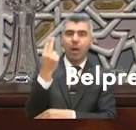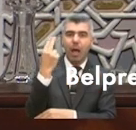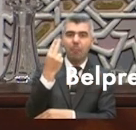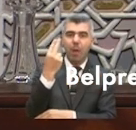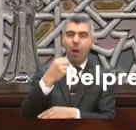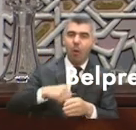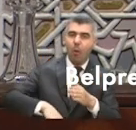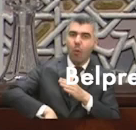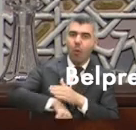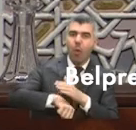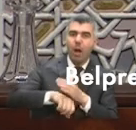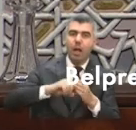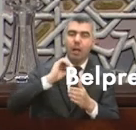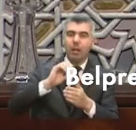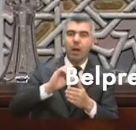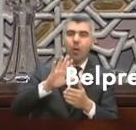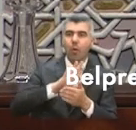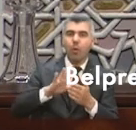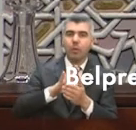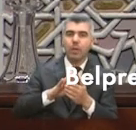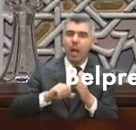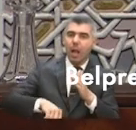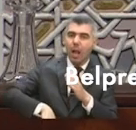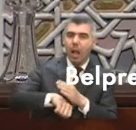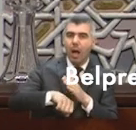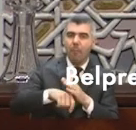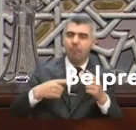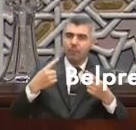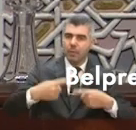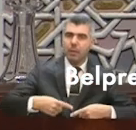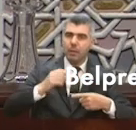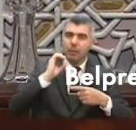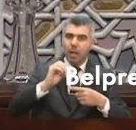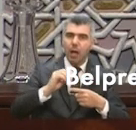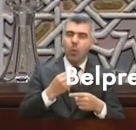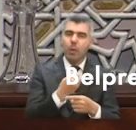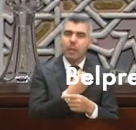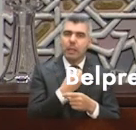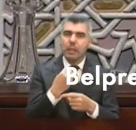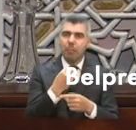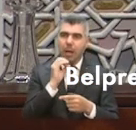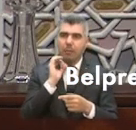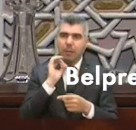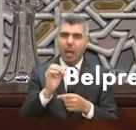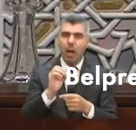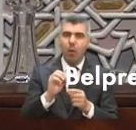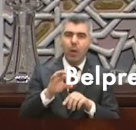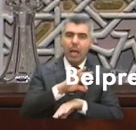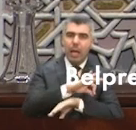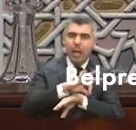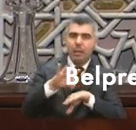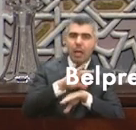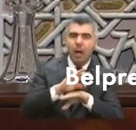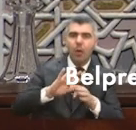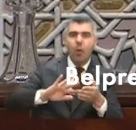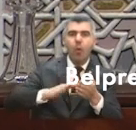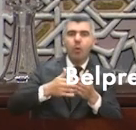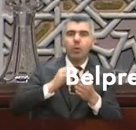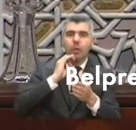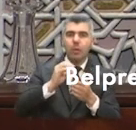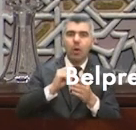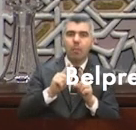واعضائها لاعبين واطوره تقنيه وطبيه واداريه باصدق عبارات